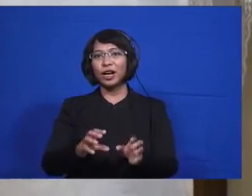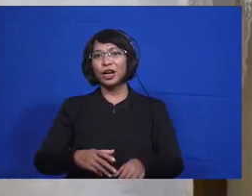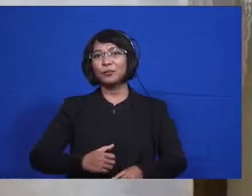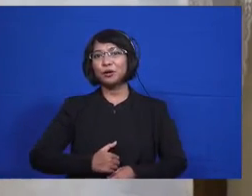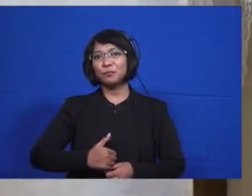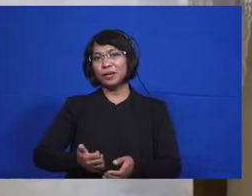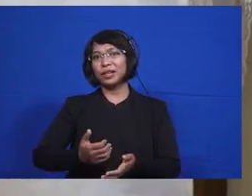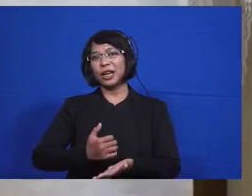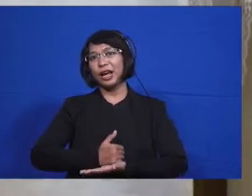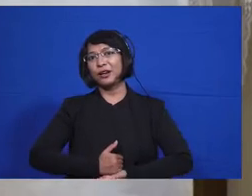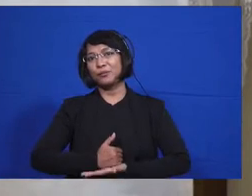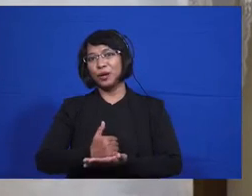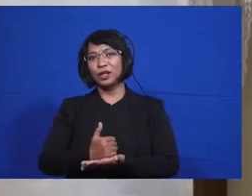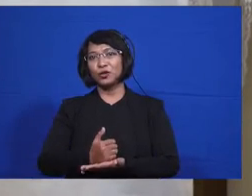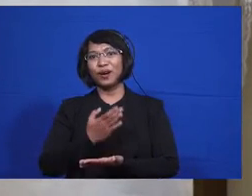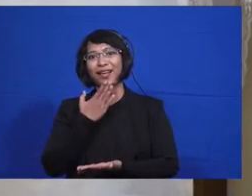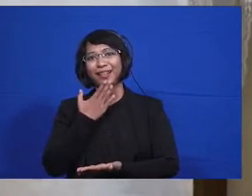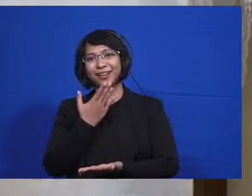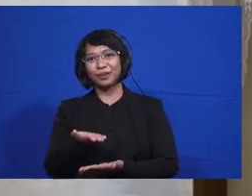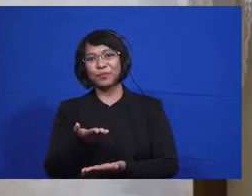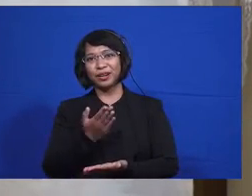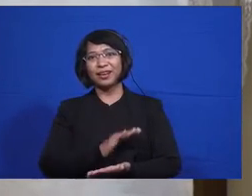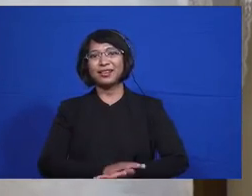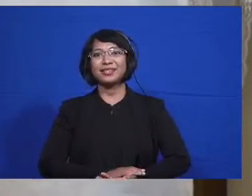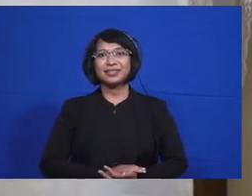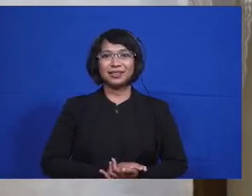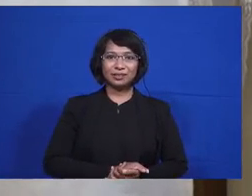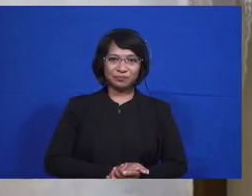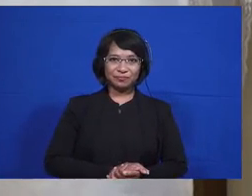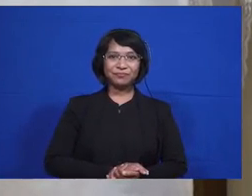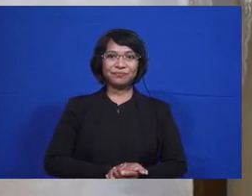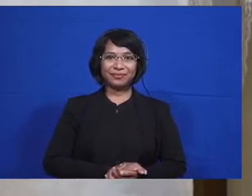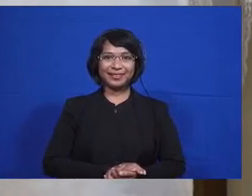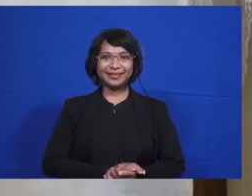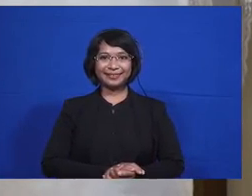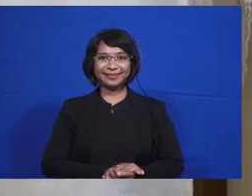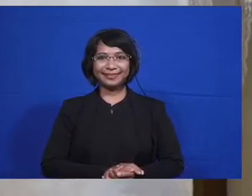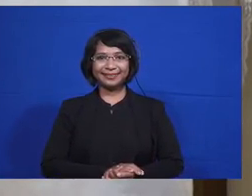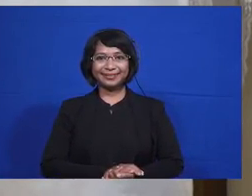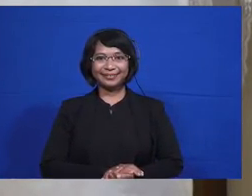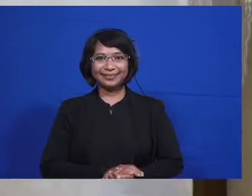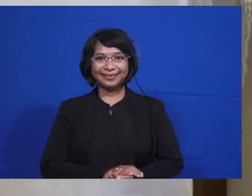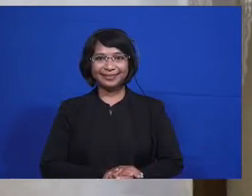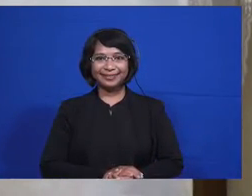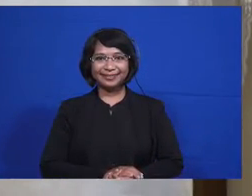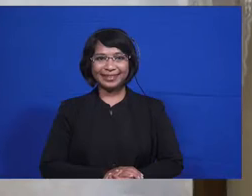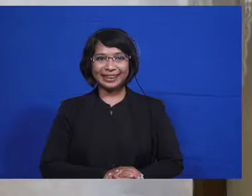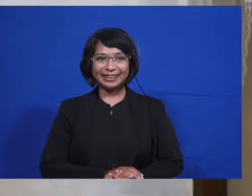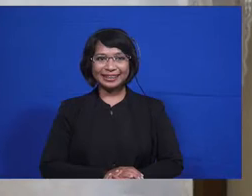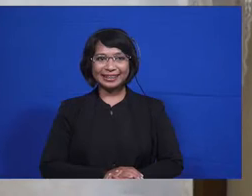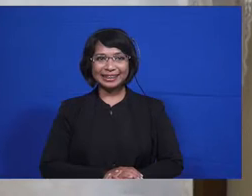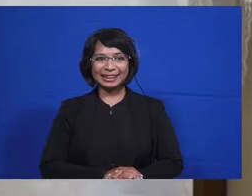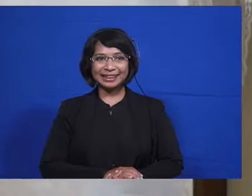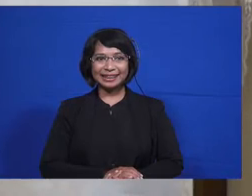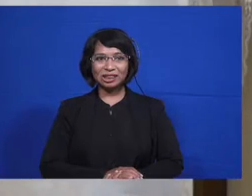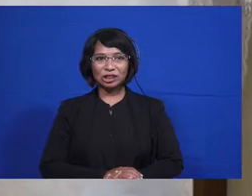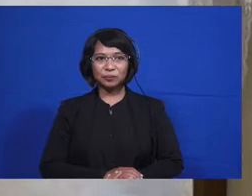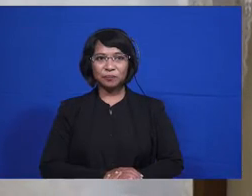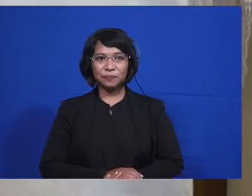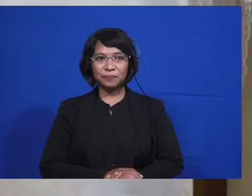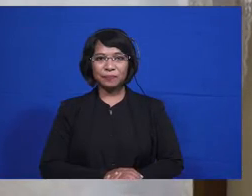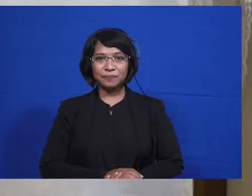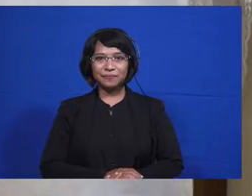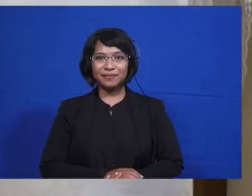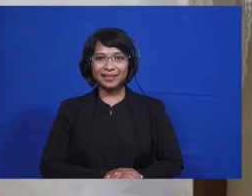Tahbisan, Komsos Keuskupan Agung Semarang, Lenuk Voice, Chandrason, pihak keamanan, Rumah Sakit